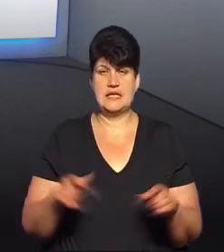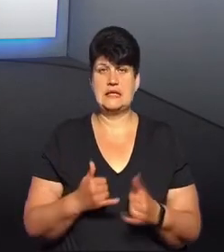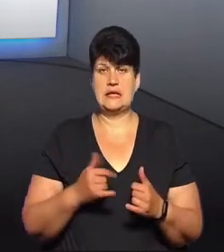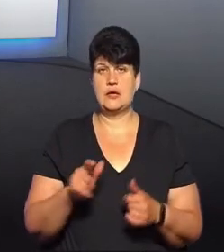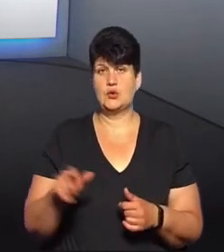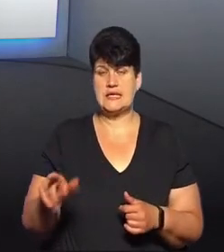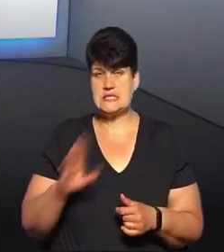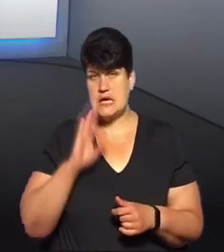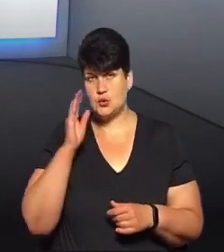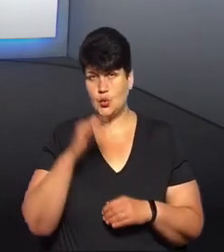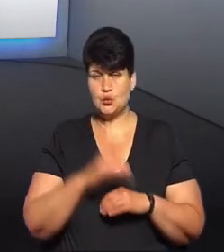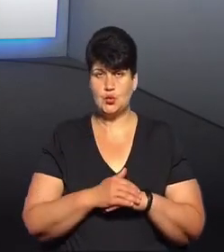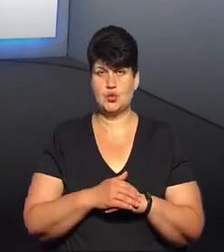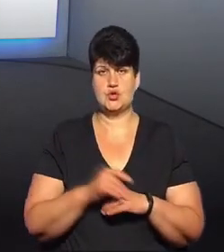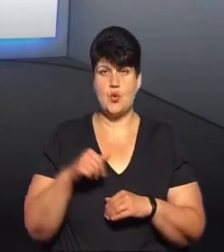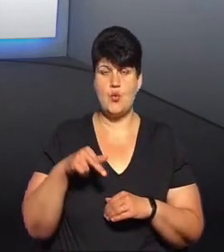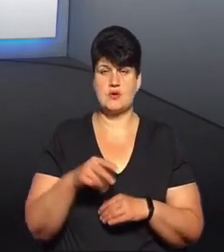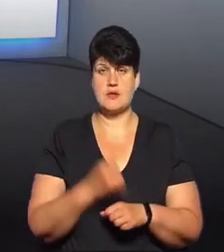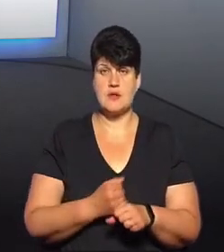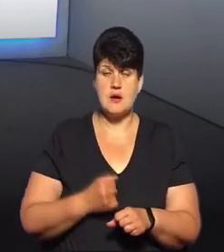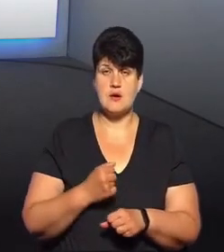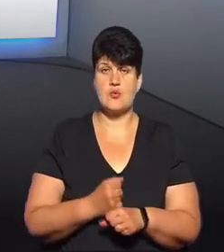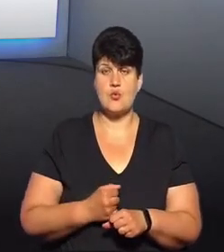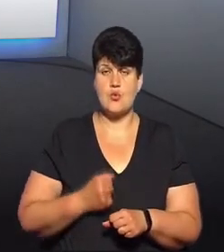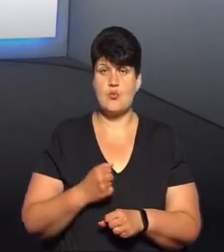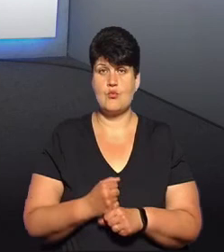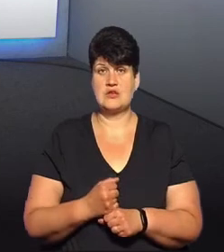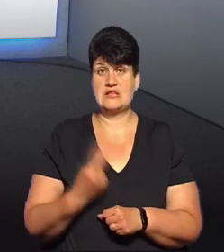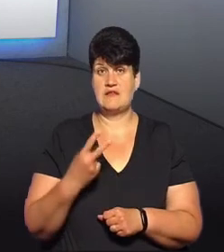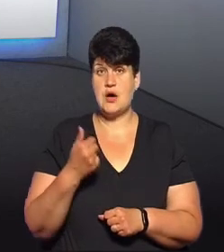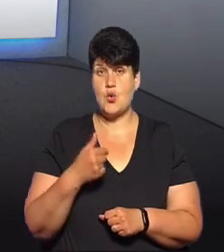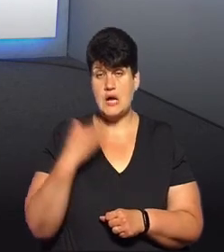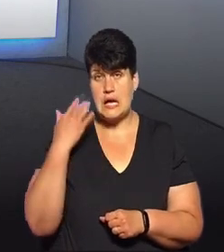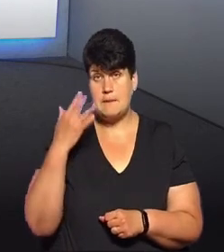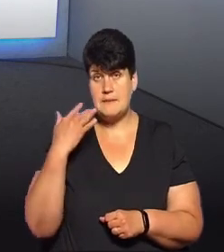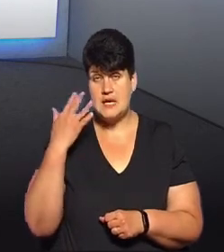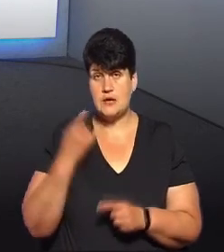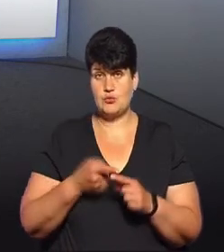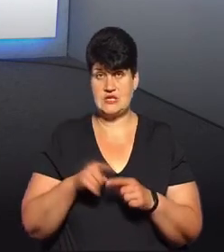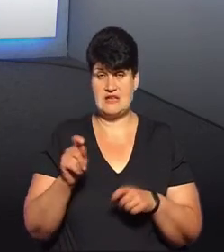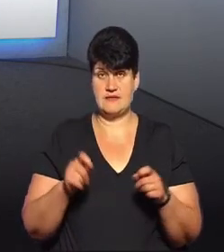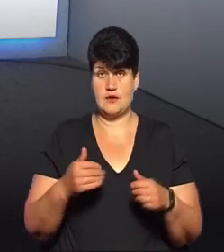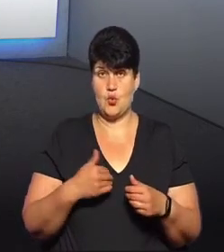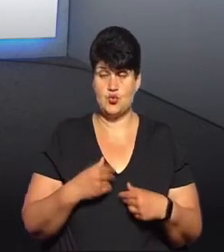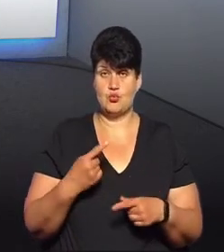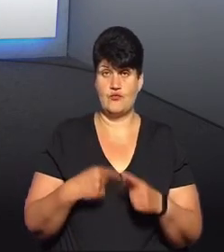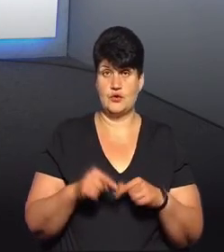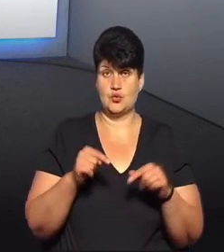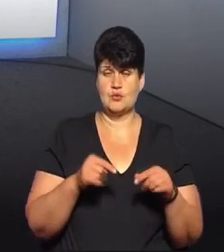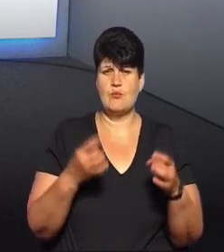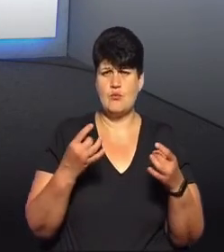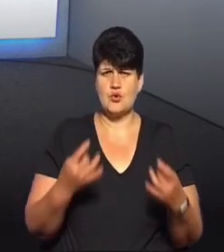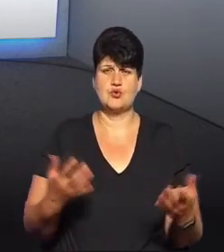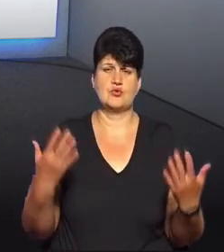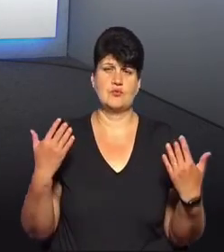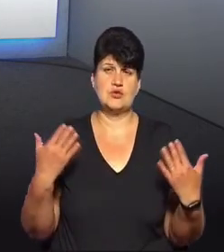ночі ходять на роботу, які два роки мріють про цей фестиваль, які хочуть на нього повернутися, щоб просто відпочити і забутися про